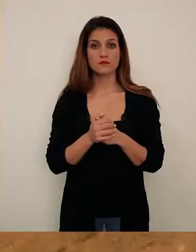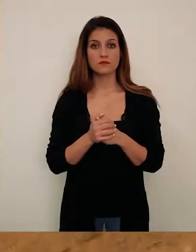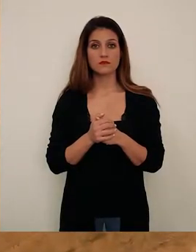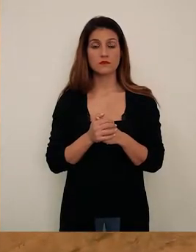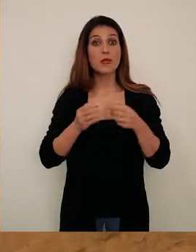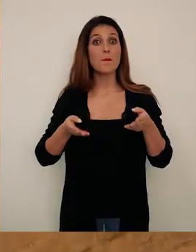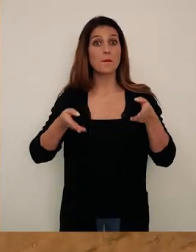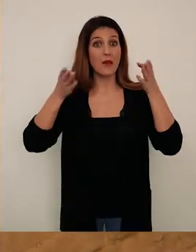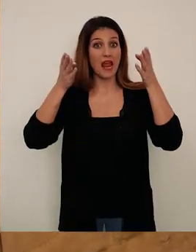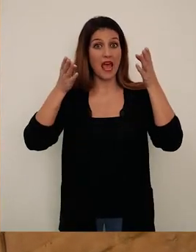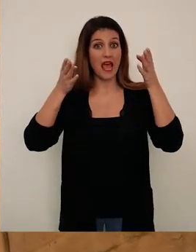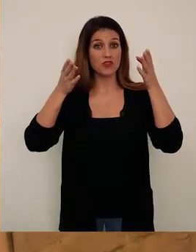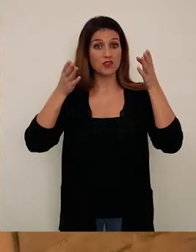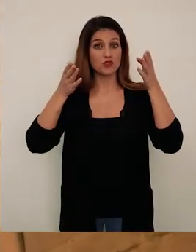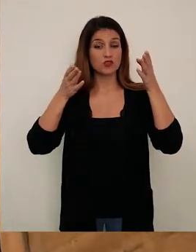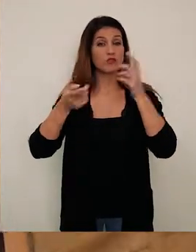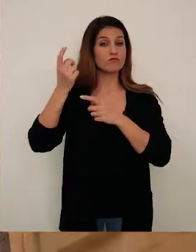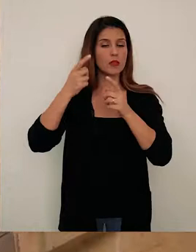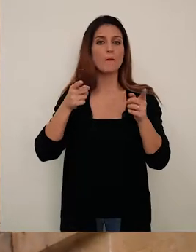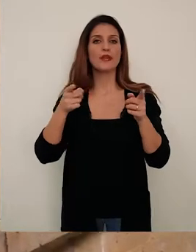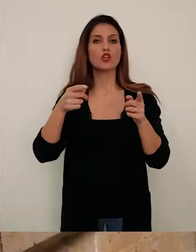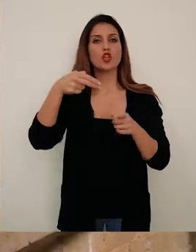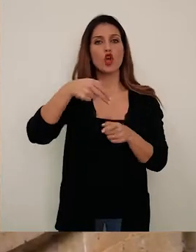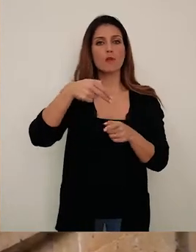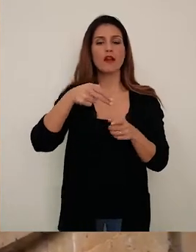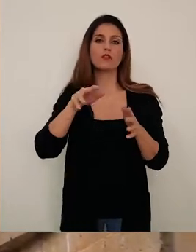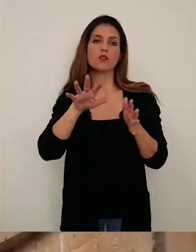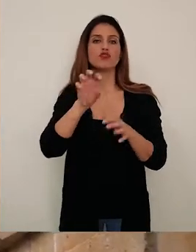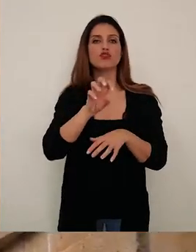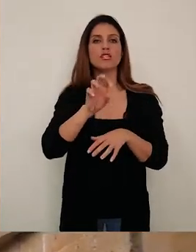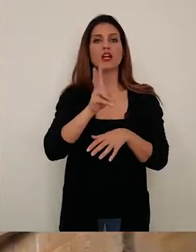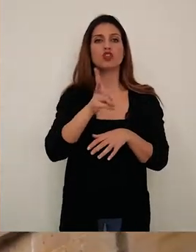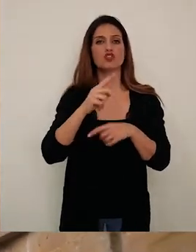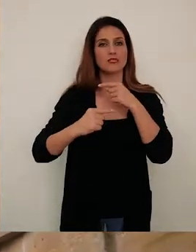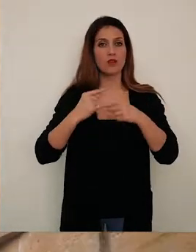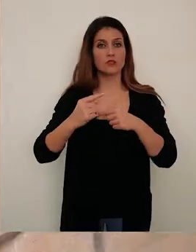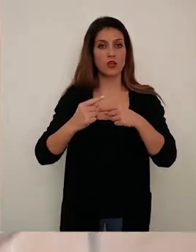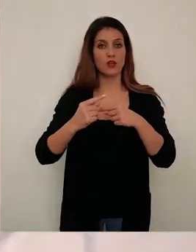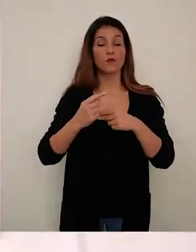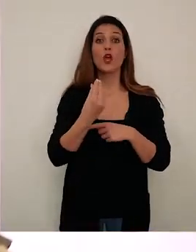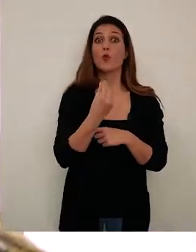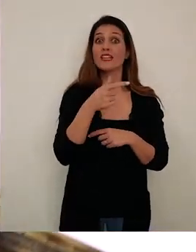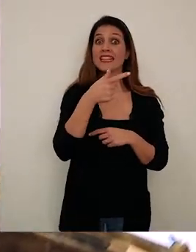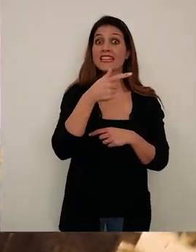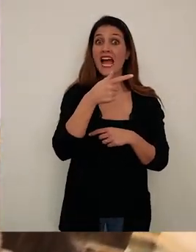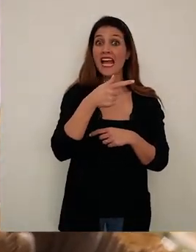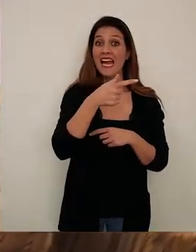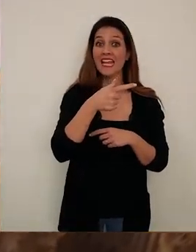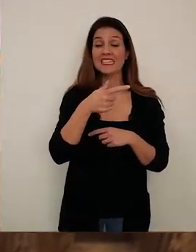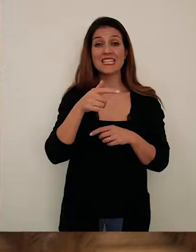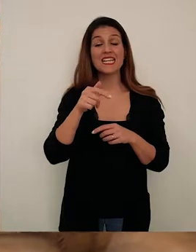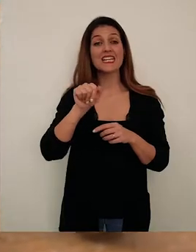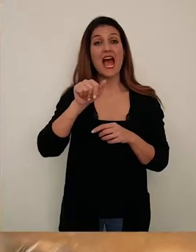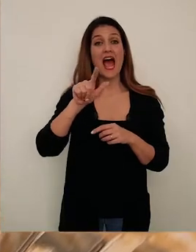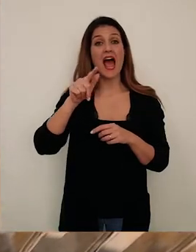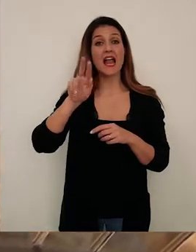Il palazzo risale al periodo normanno, quindi intorno al XII secolo, quando Tancredi d'Altavilla incentivò lo sviluppo